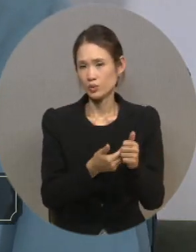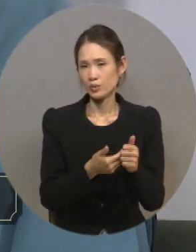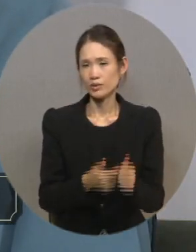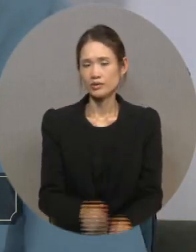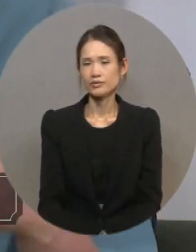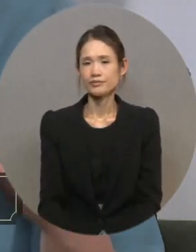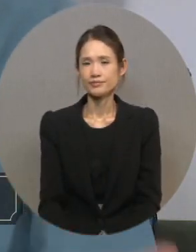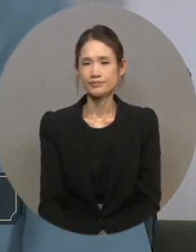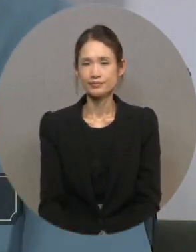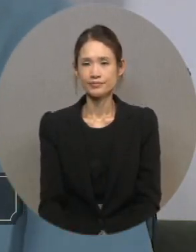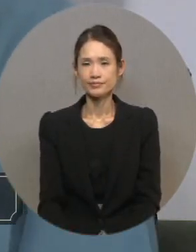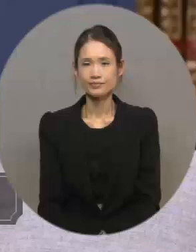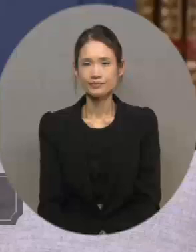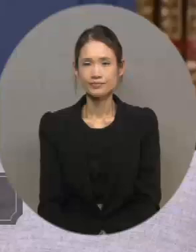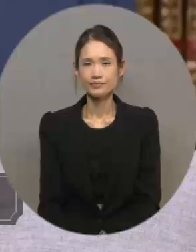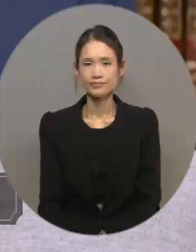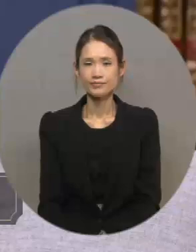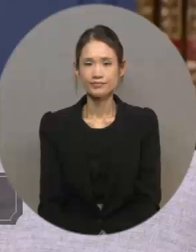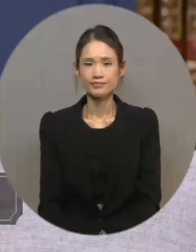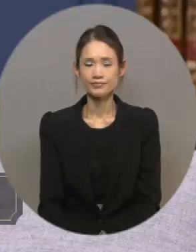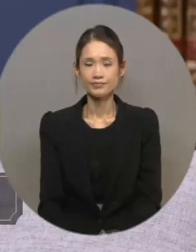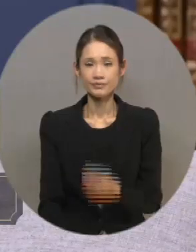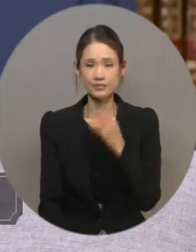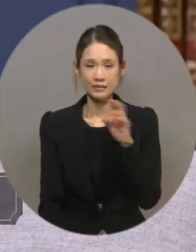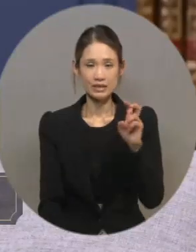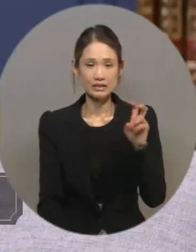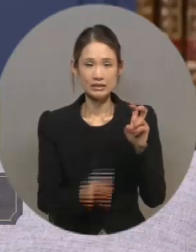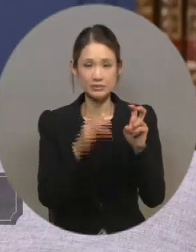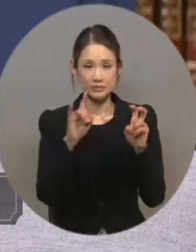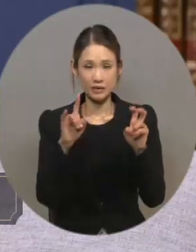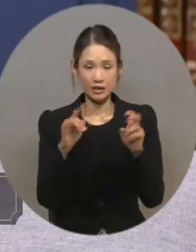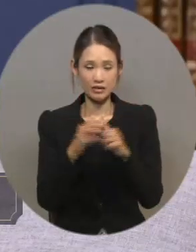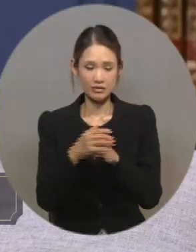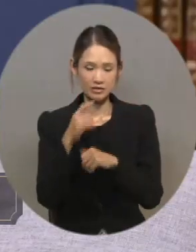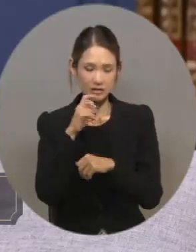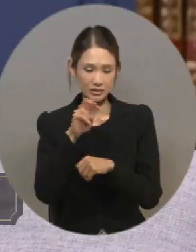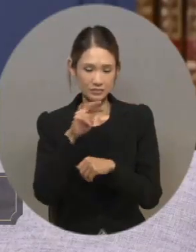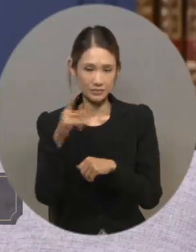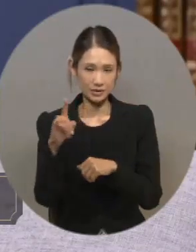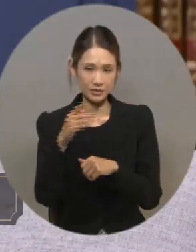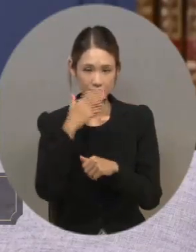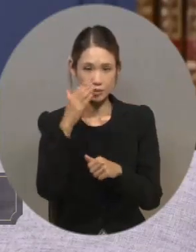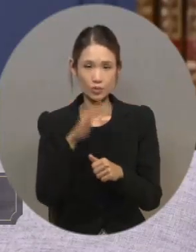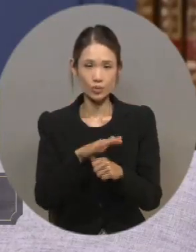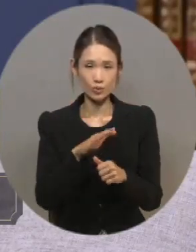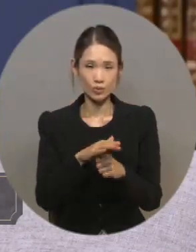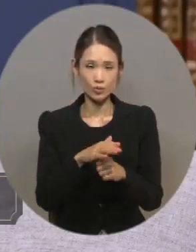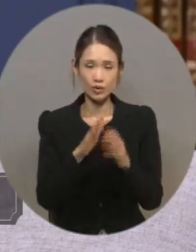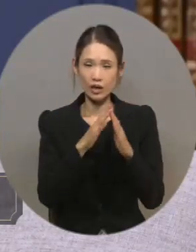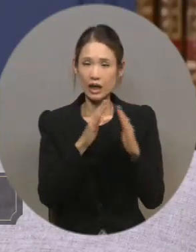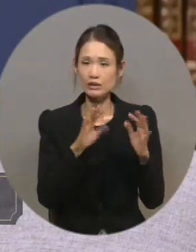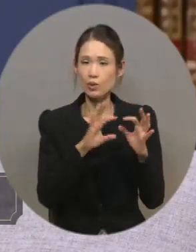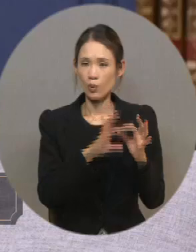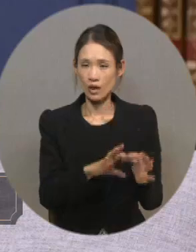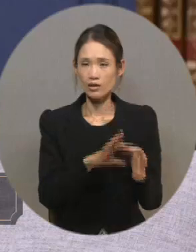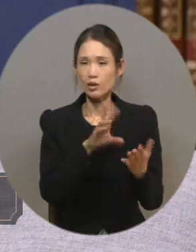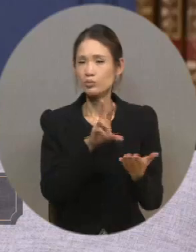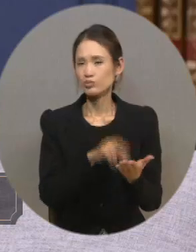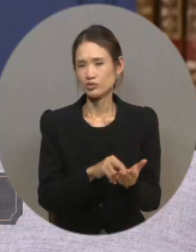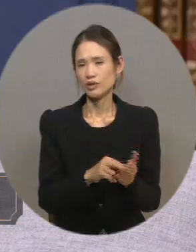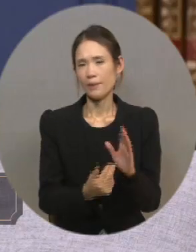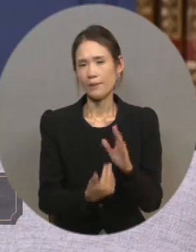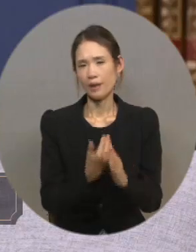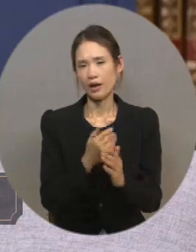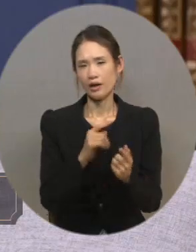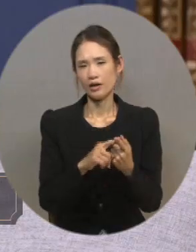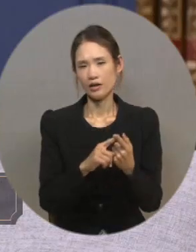있다. 문화 많이 오죠. 예. 그러니까 20대도 그렇습니다만 10대 청소년들한테는 가족과 관련된 이슈가 그죠. 네.